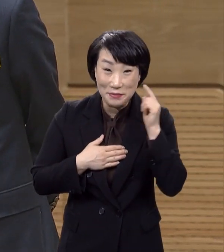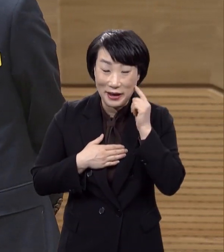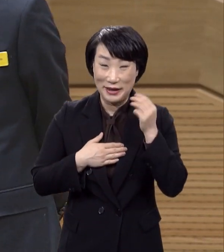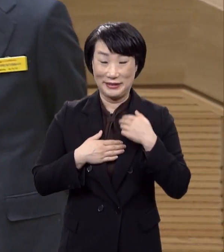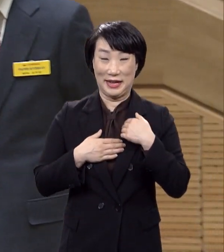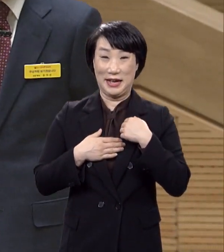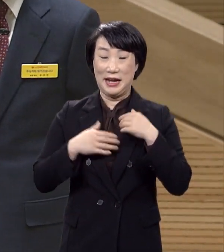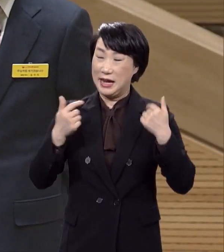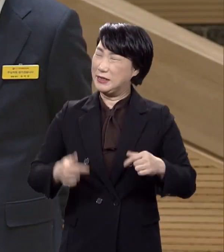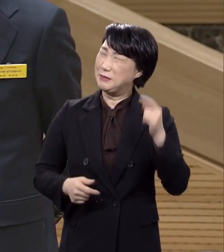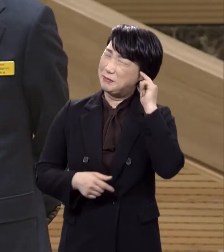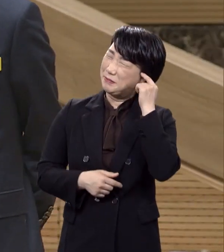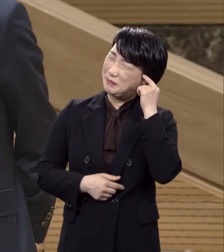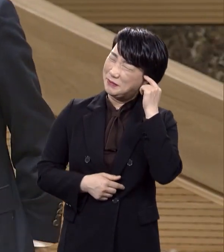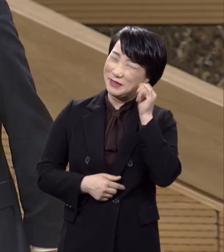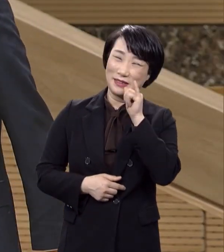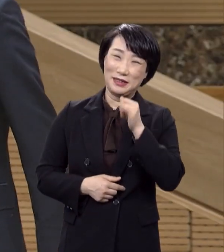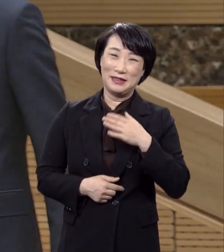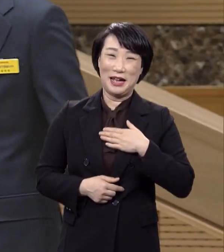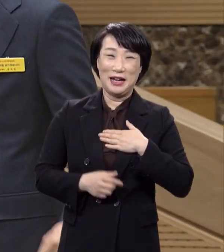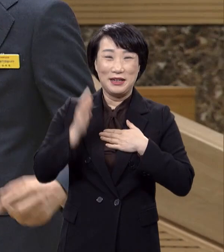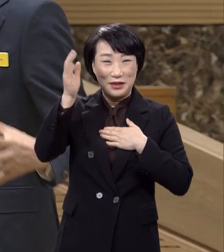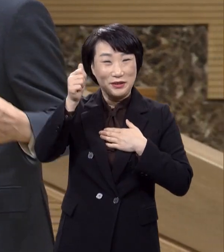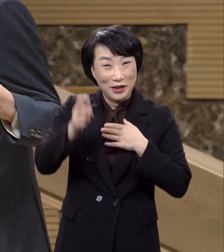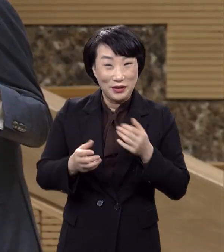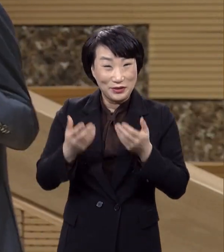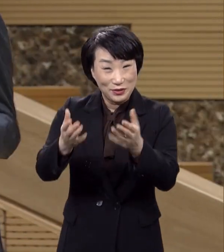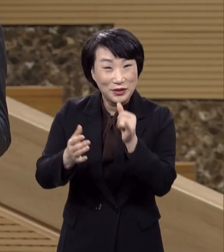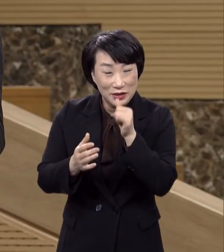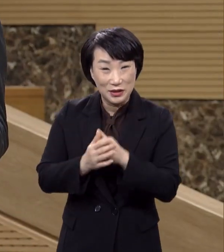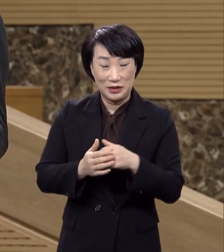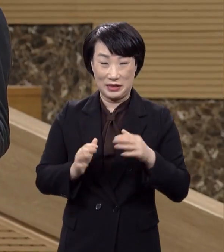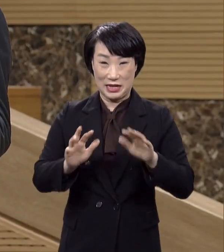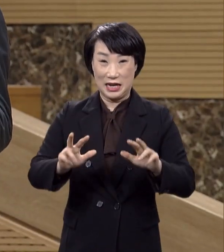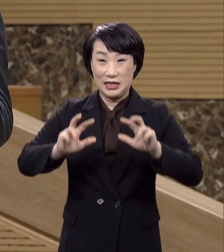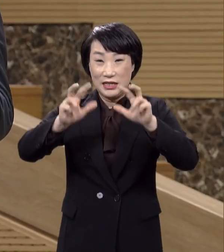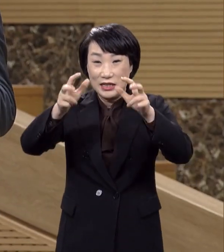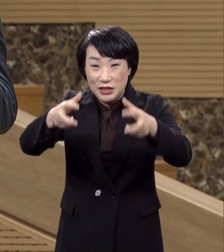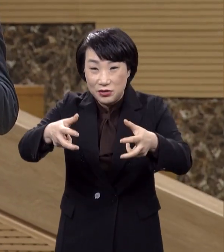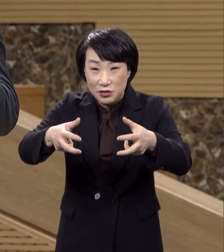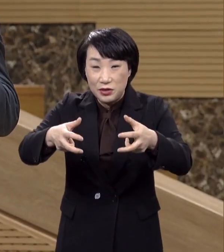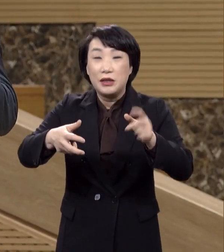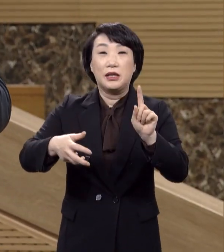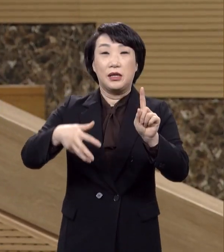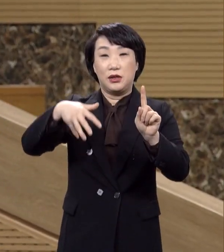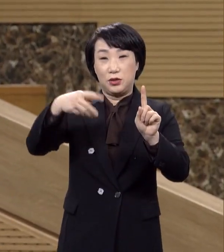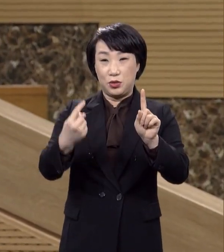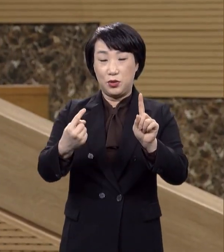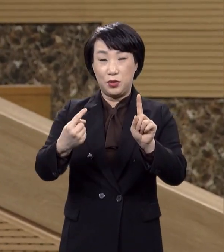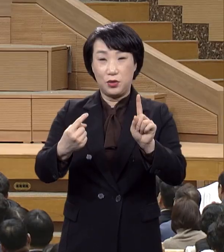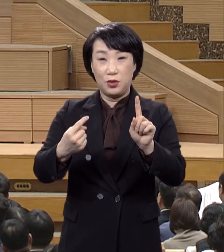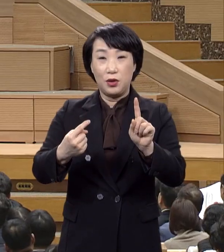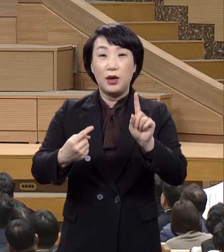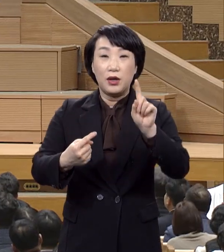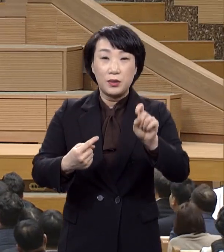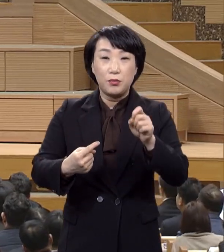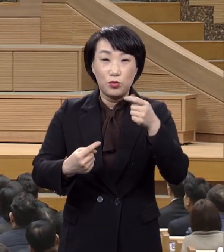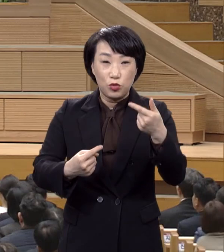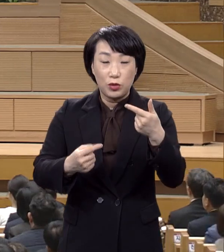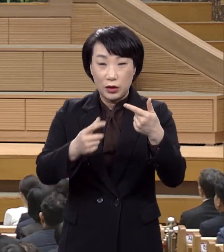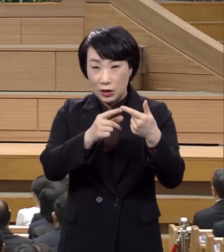저는 항상 생각해봐요. 자주 말씀드립니다. 우리 지구가 1초에 16km를